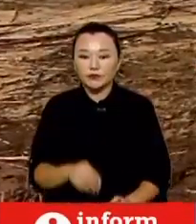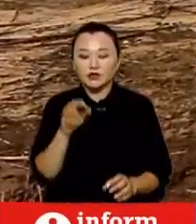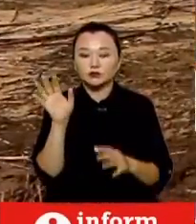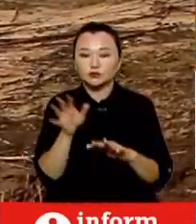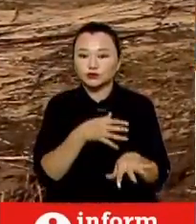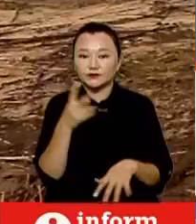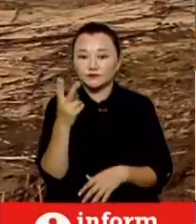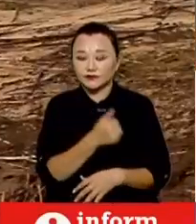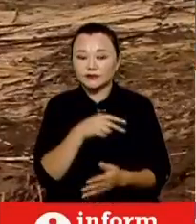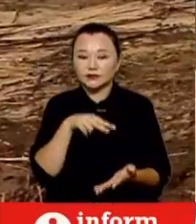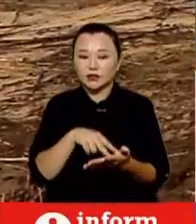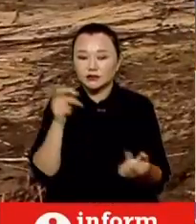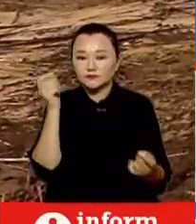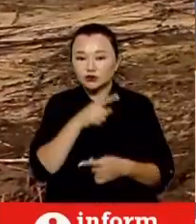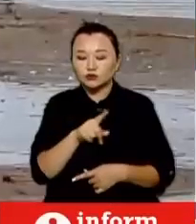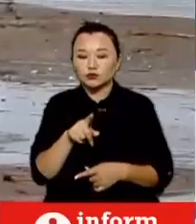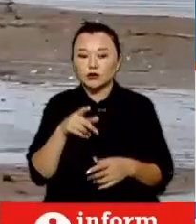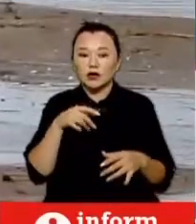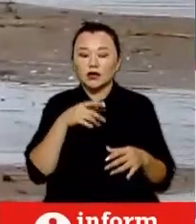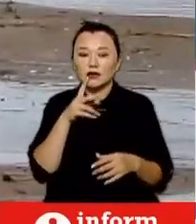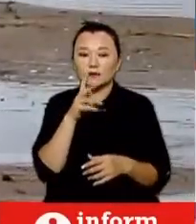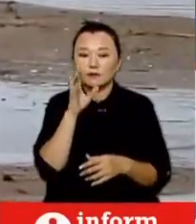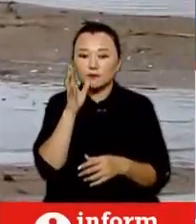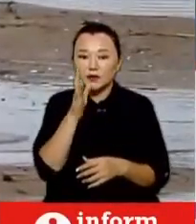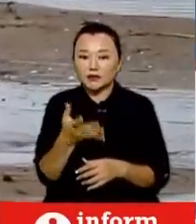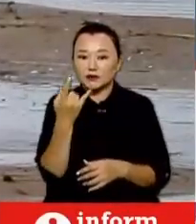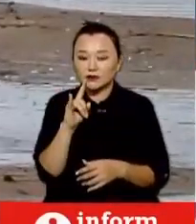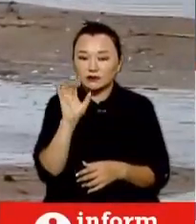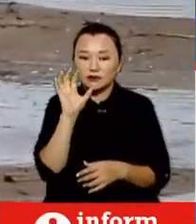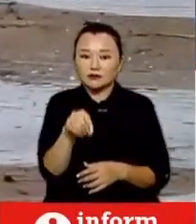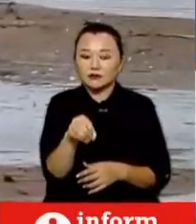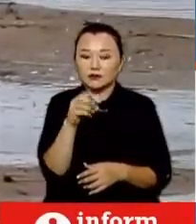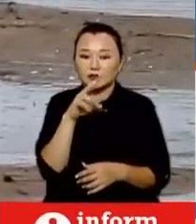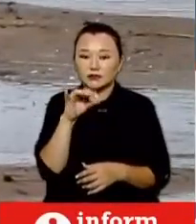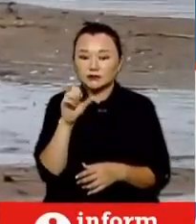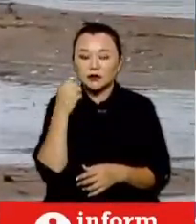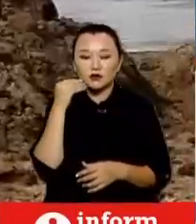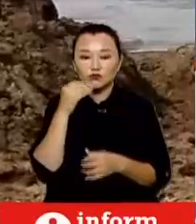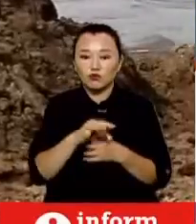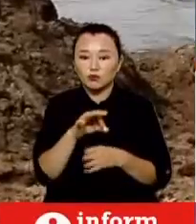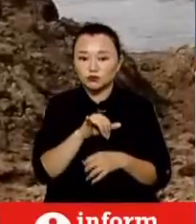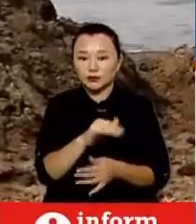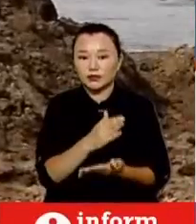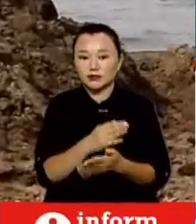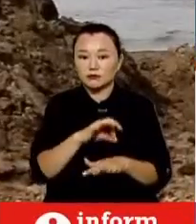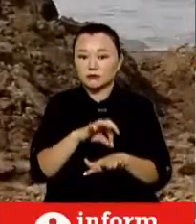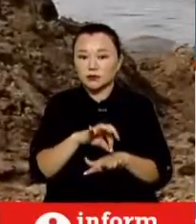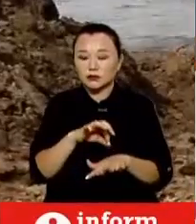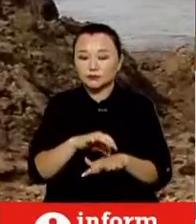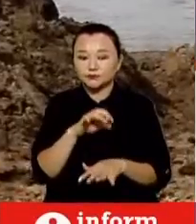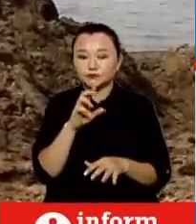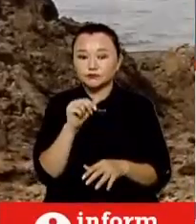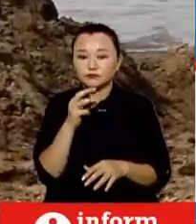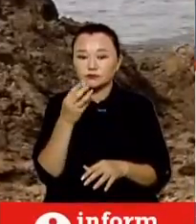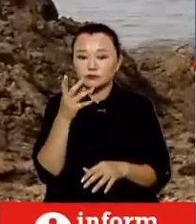Спустя 2 недели стало известно, что напавшая на 5-летнего ребенка лиса в Актюбинской области была больна бешенством. Ветеринарные